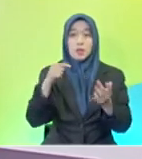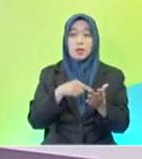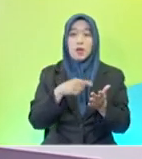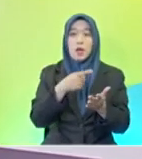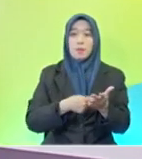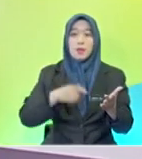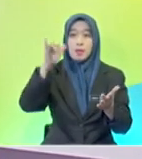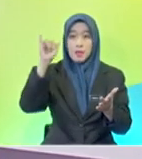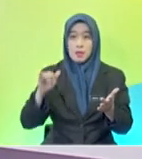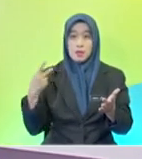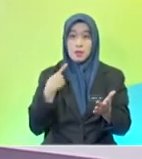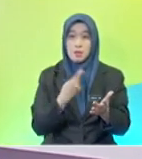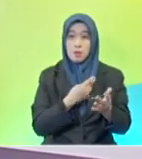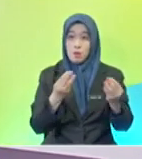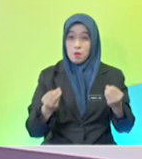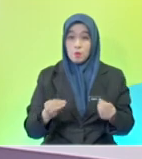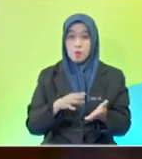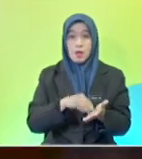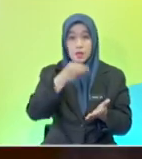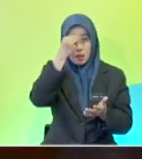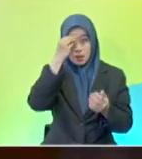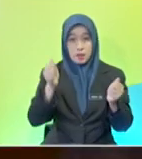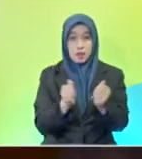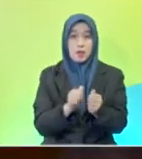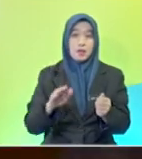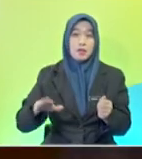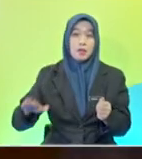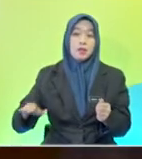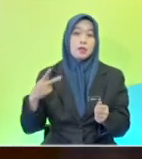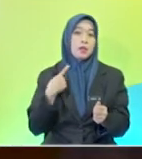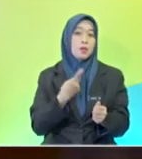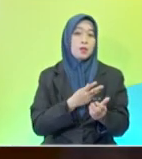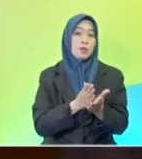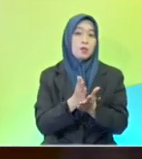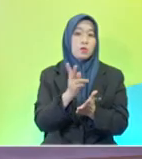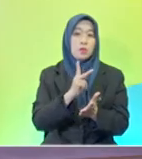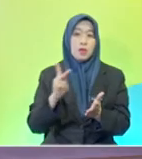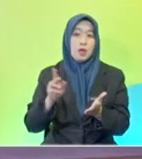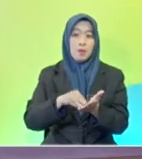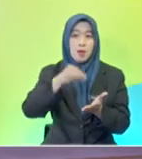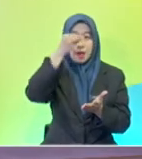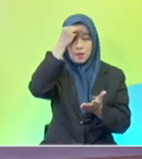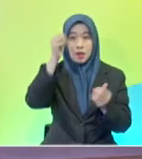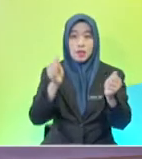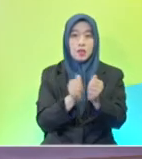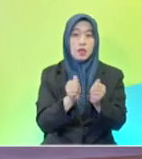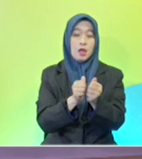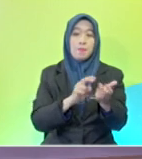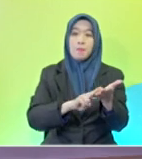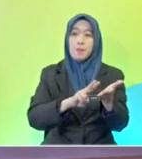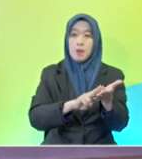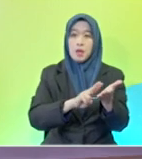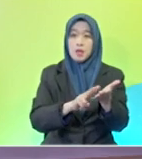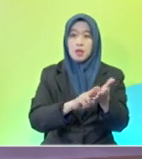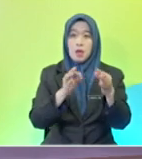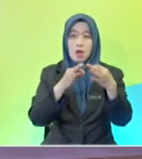nak belajar dengan adik-adik kita? Silakan. Okey, baiklah, kita akan teruskan pelajaran kita pada hari ini dengan membaca ayat